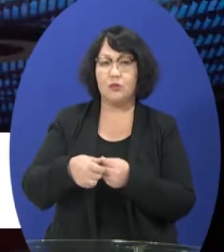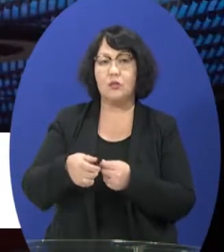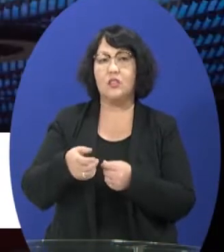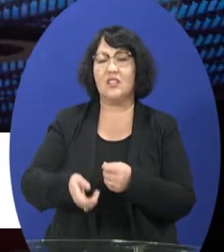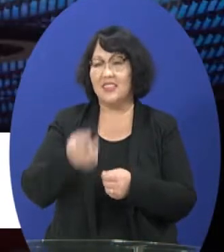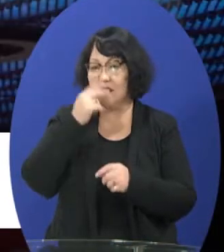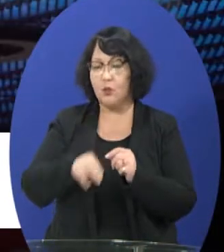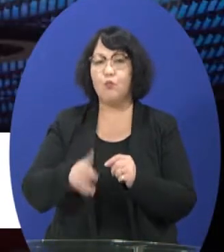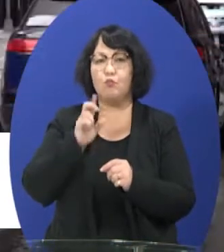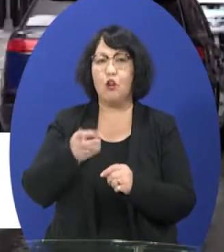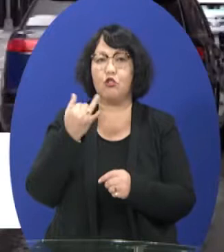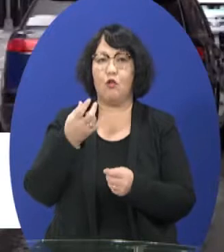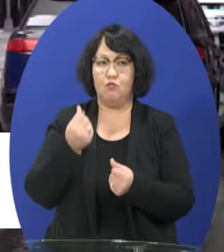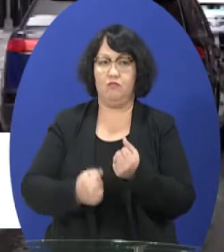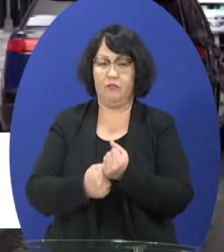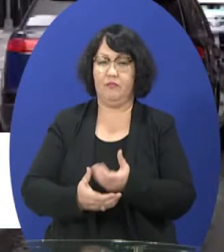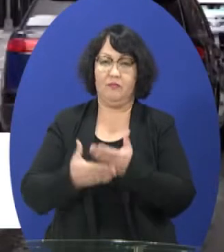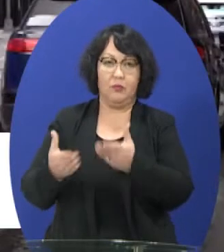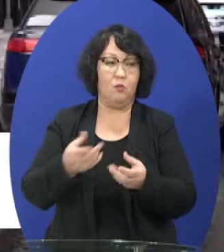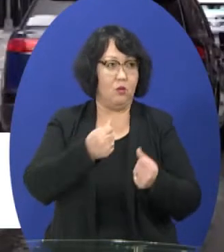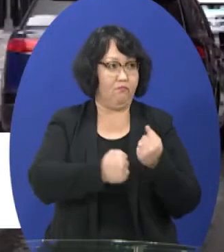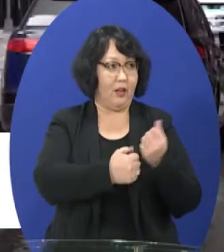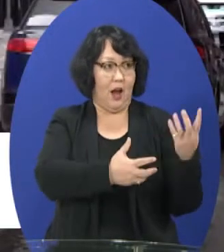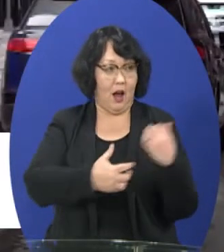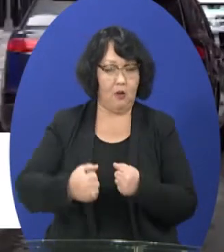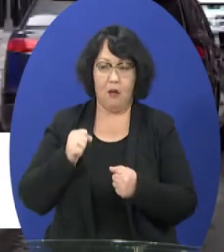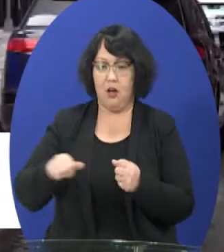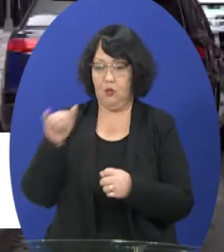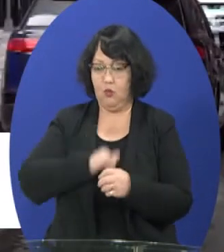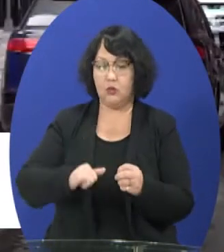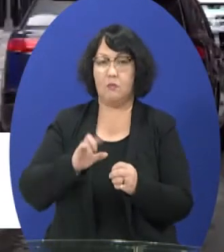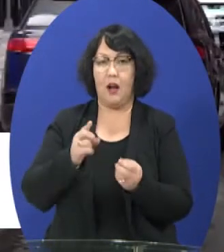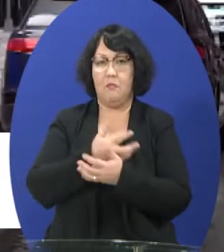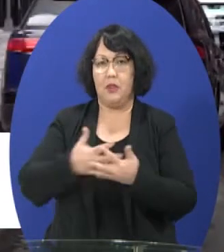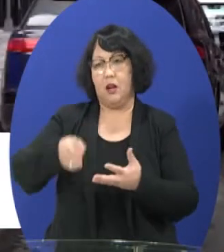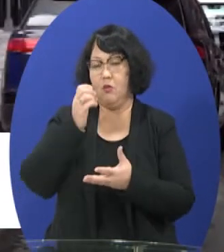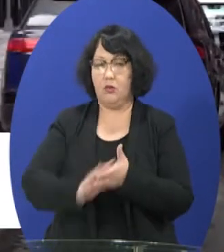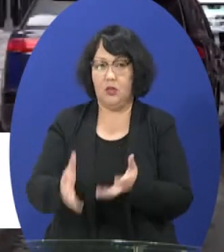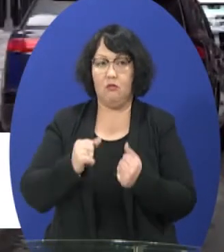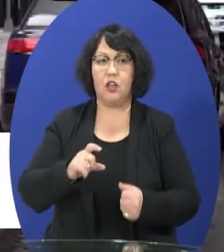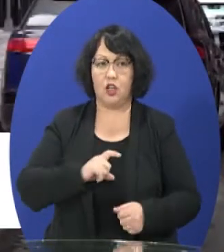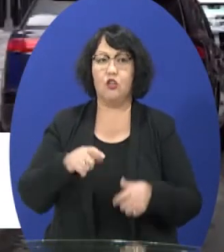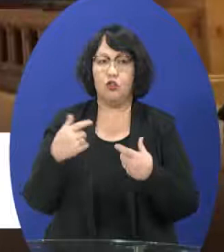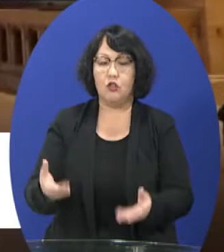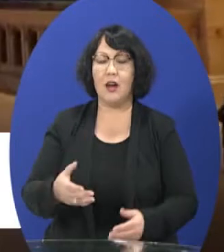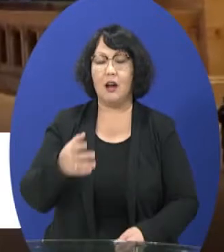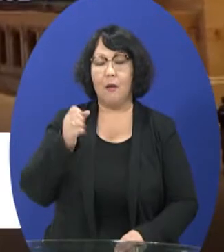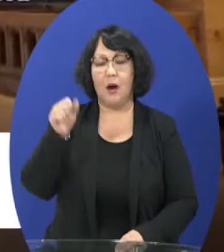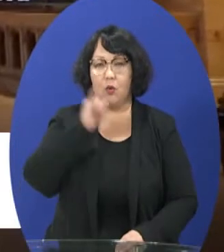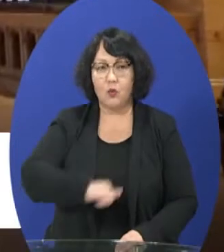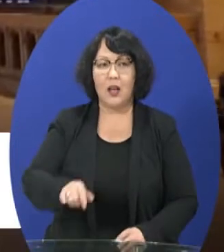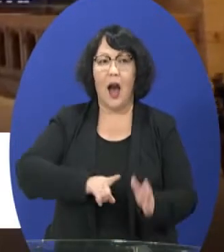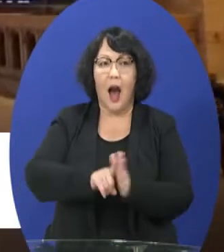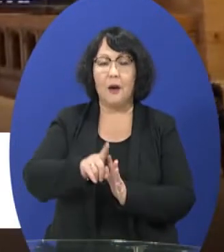дэмжлэг олгожээ. Өөрөөр хэлбэл мөнгөн дэмжлэг авсан иргэд нь зөвхөн Америкт үйлдвэрлэсэн бараа бүтээгдэхүүн худалдаж авах гэсэн үг. Америк нэгдсэн улсад гарааны бизнес